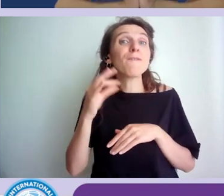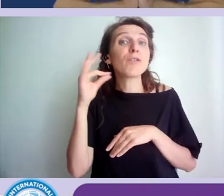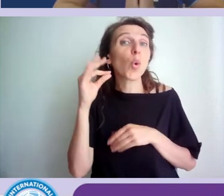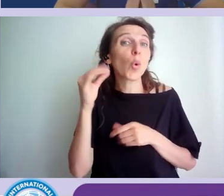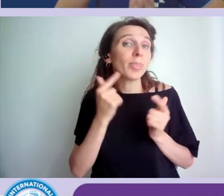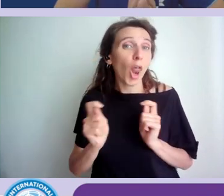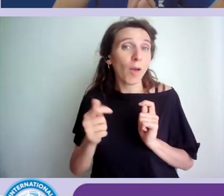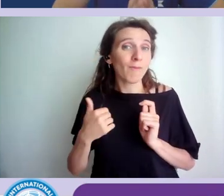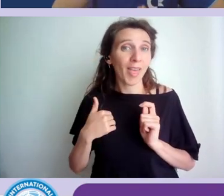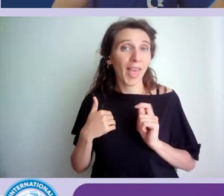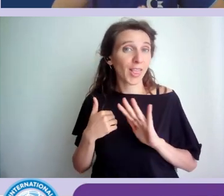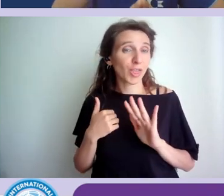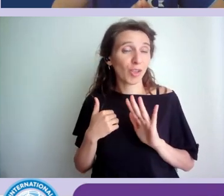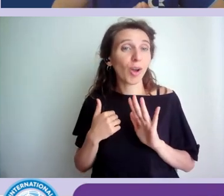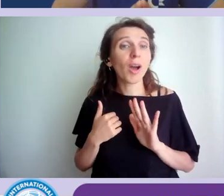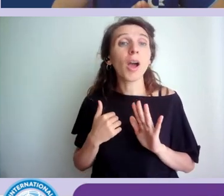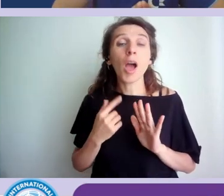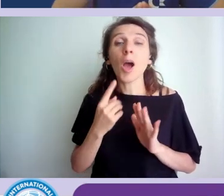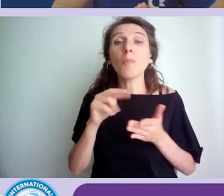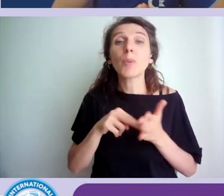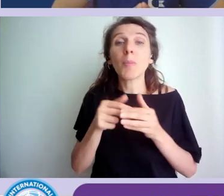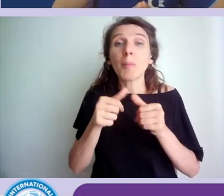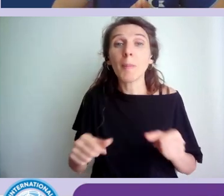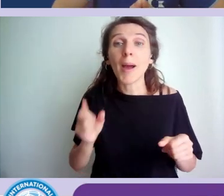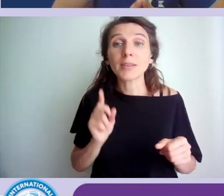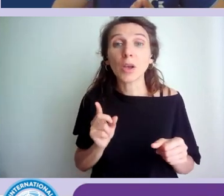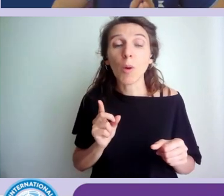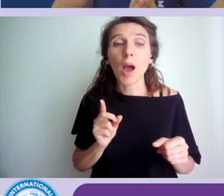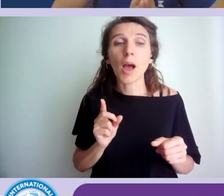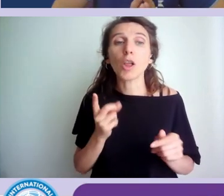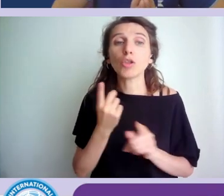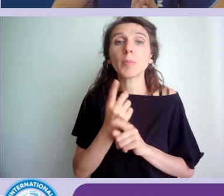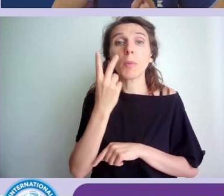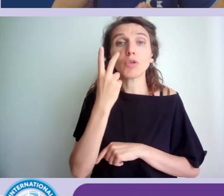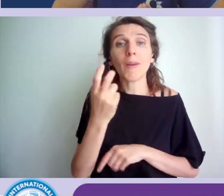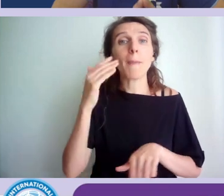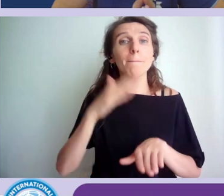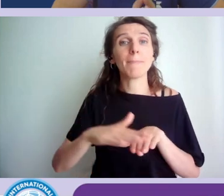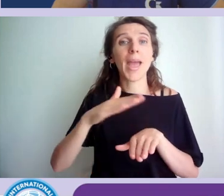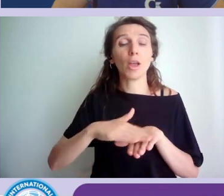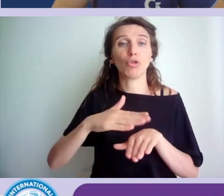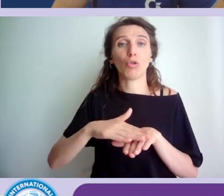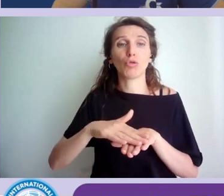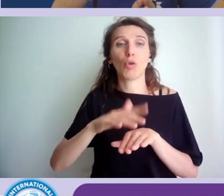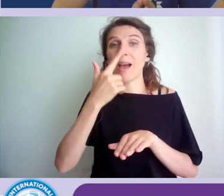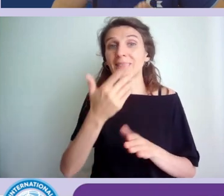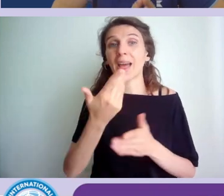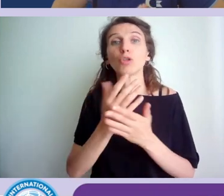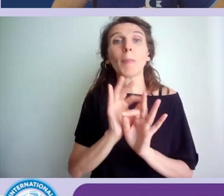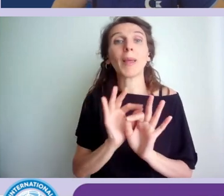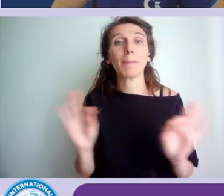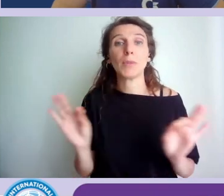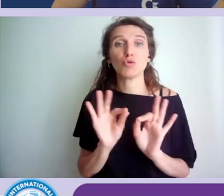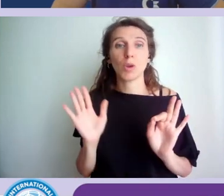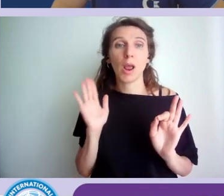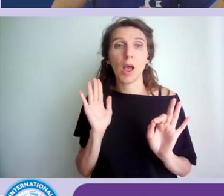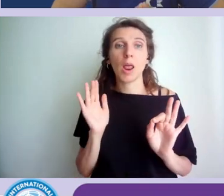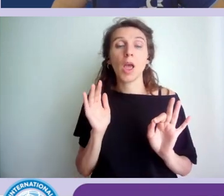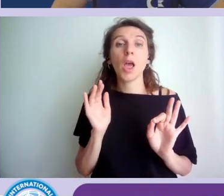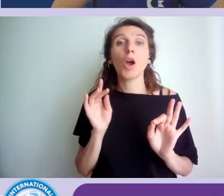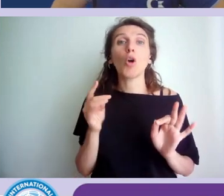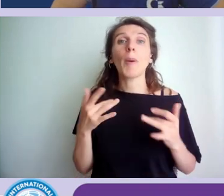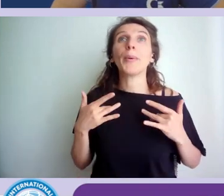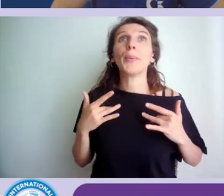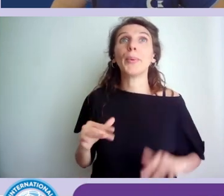il problema Il problema di base essenzialmente è che invece dobbiamo trovare un metodo di pesatura ma non può essere